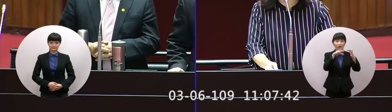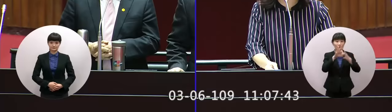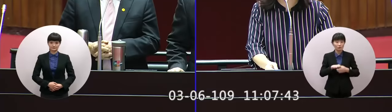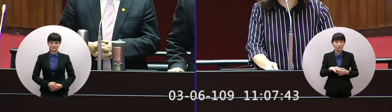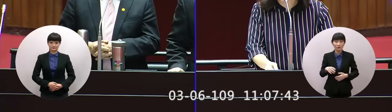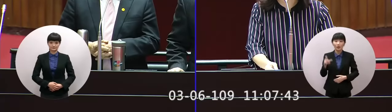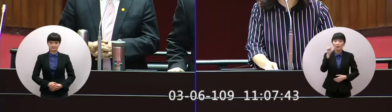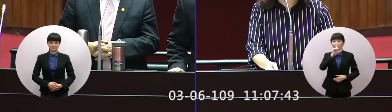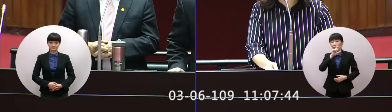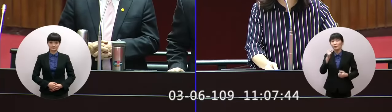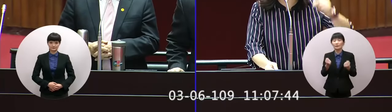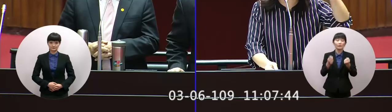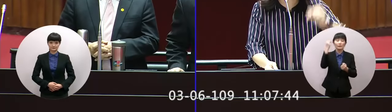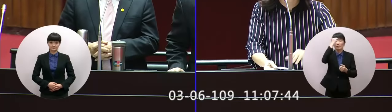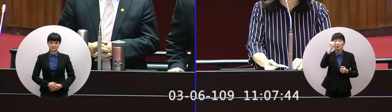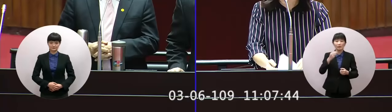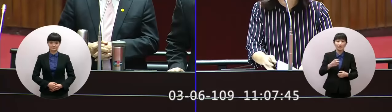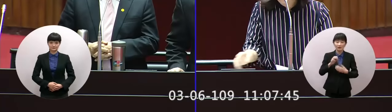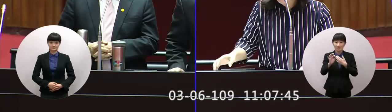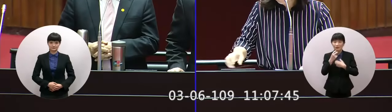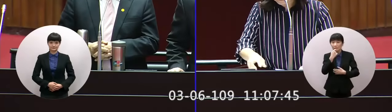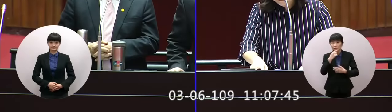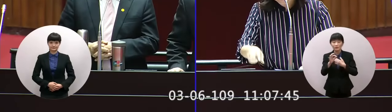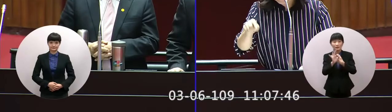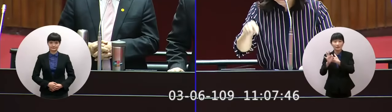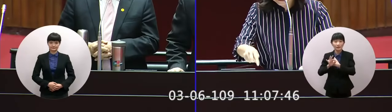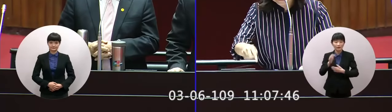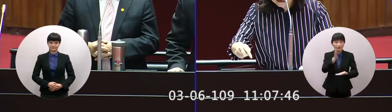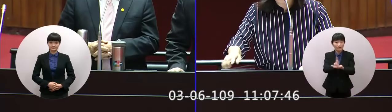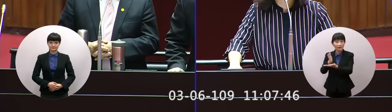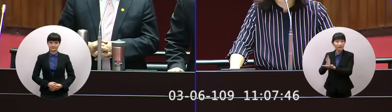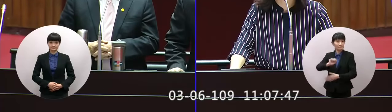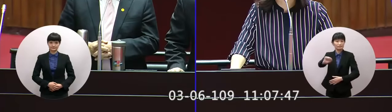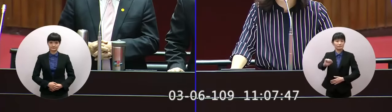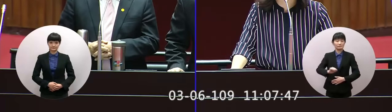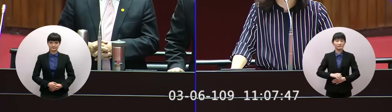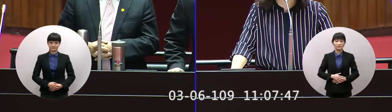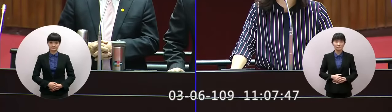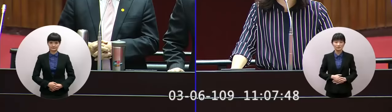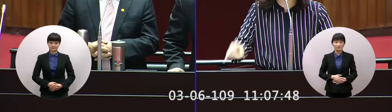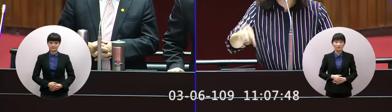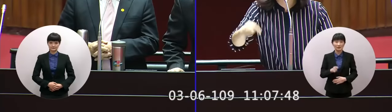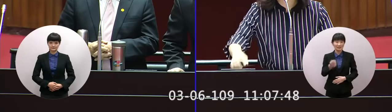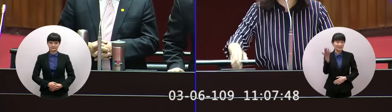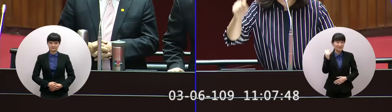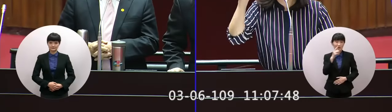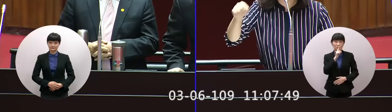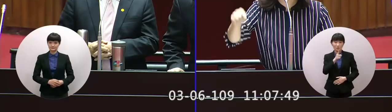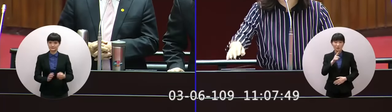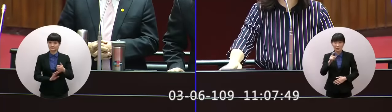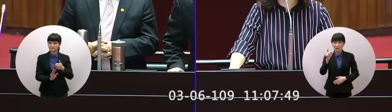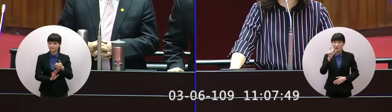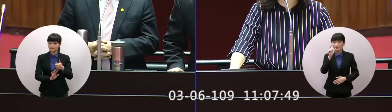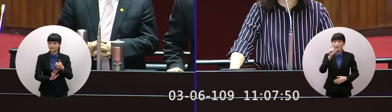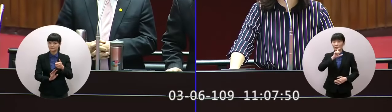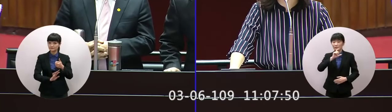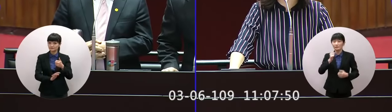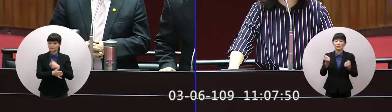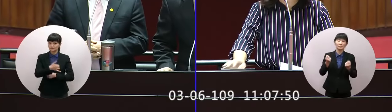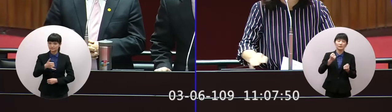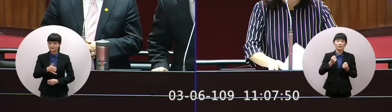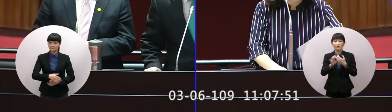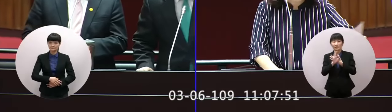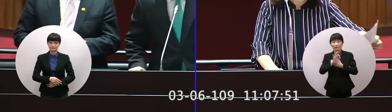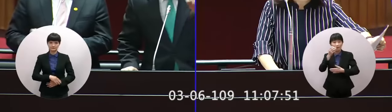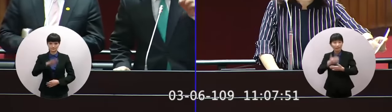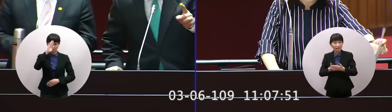取消酒驾，甚至减少，您讲尽量减少，哎，这是你们公开说的话，哎，